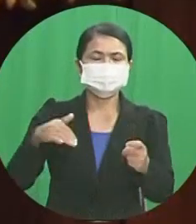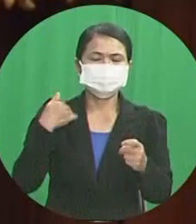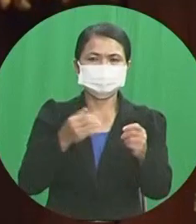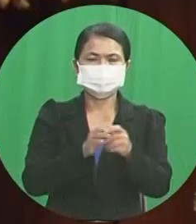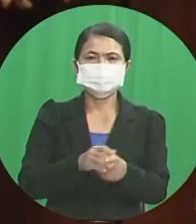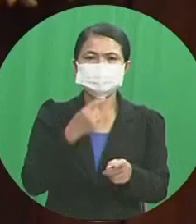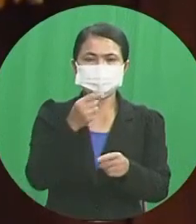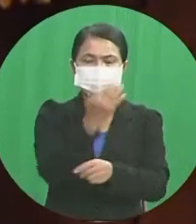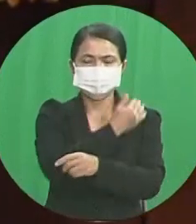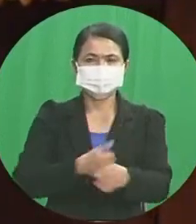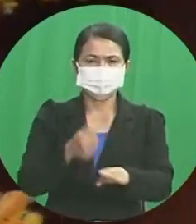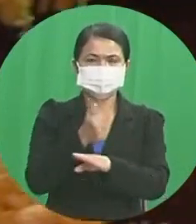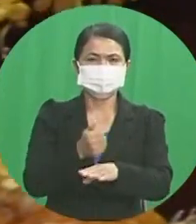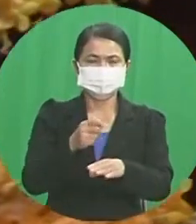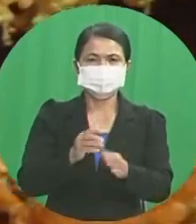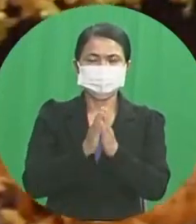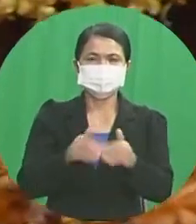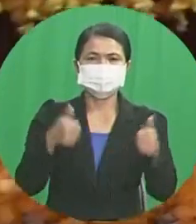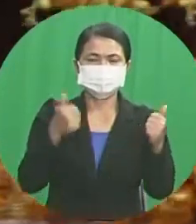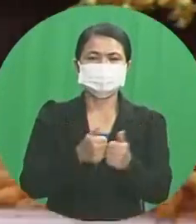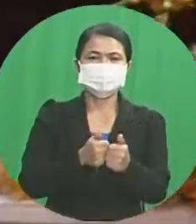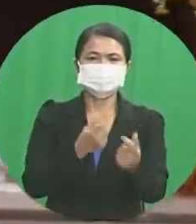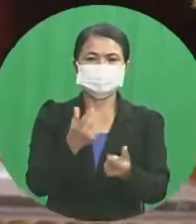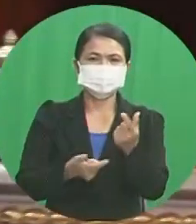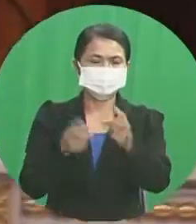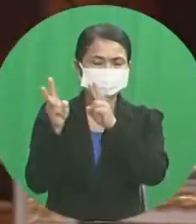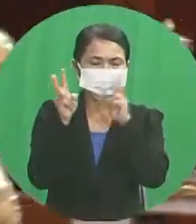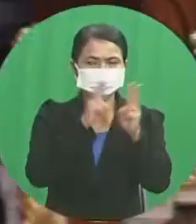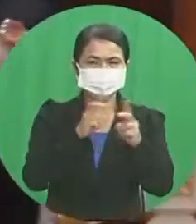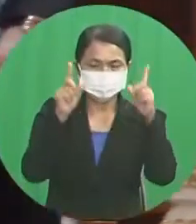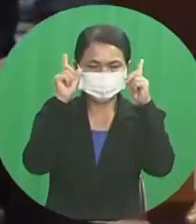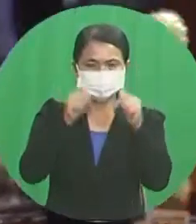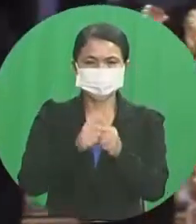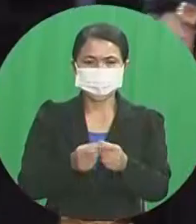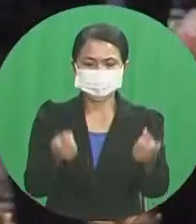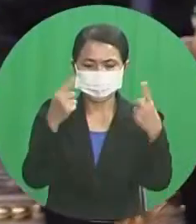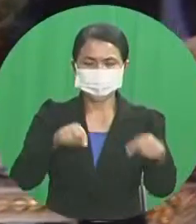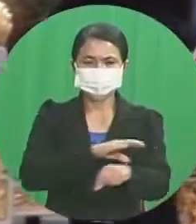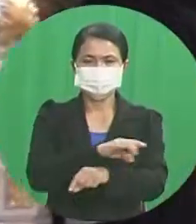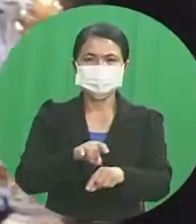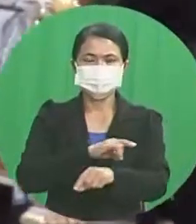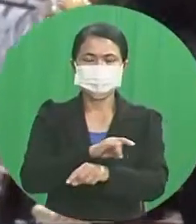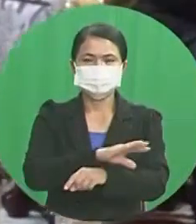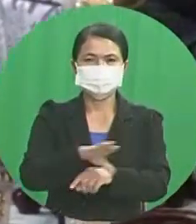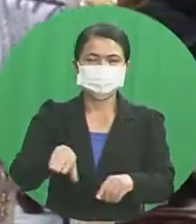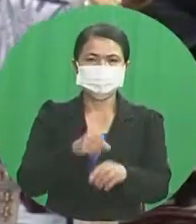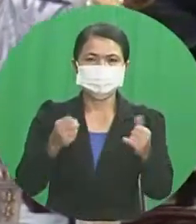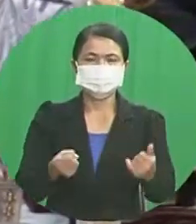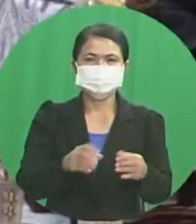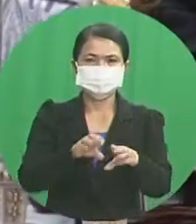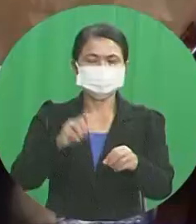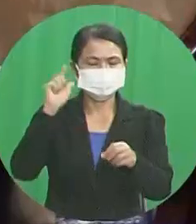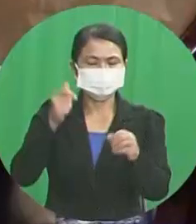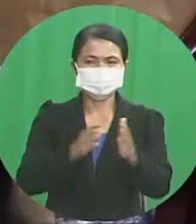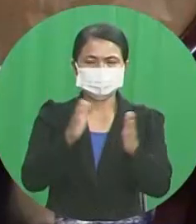ម្រាបសម្ដេចប្រធានរដ្ឋសភាថានៅក្នុងដំណើរទស្សនកិច្ចរបស់ឯកឧត្តមមកកម្ពុជានាពេលនេះទទួលបានជោគជ័យយ៉ាងធំ